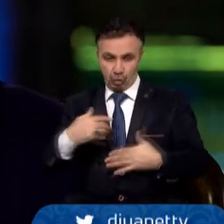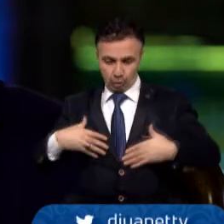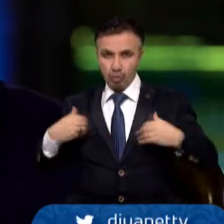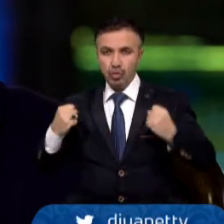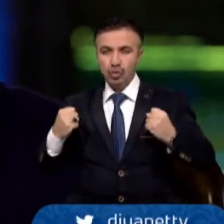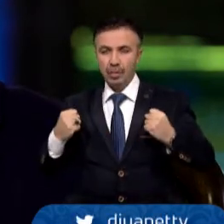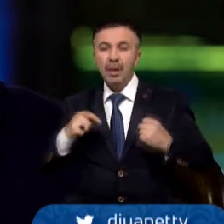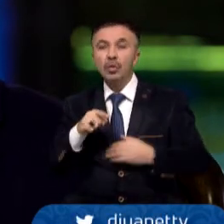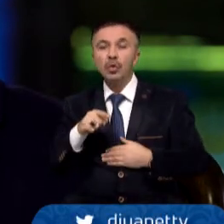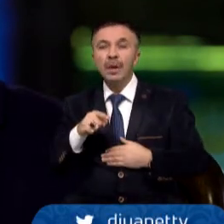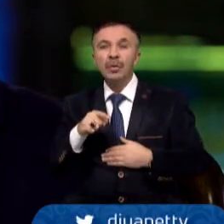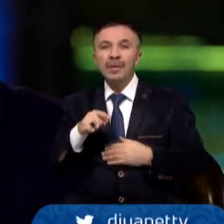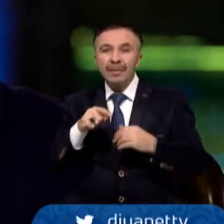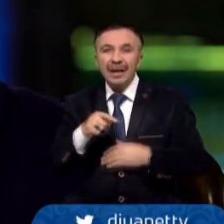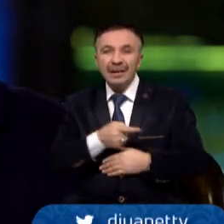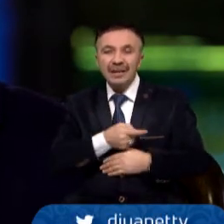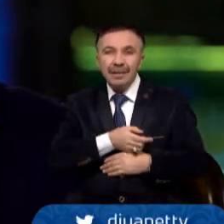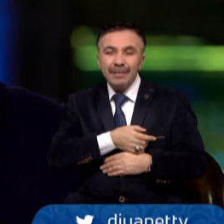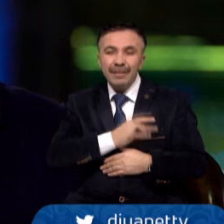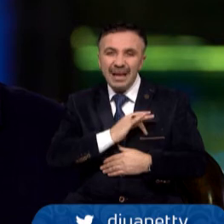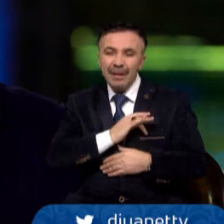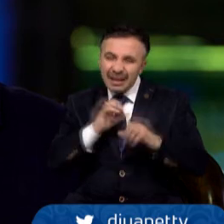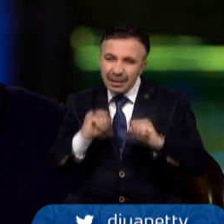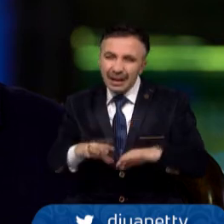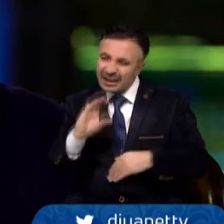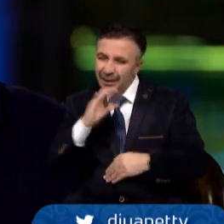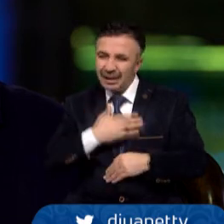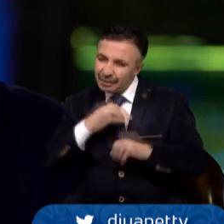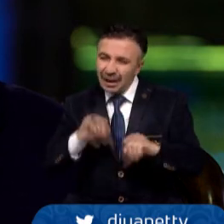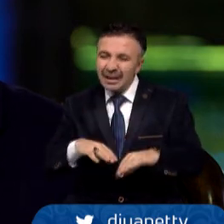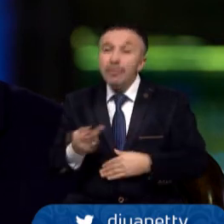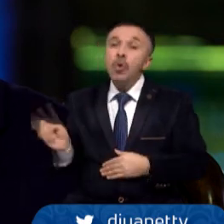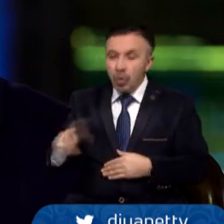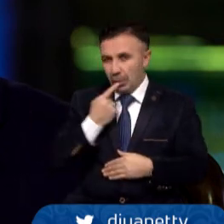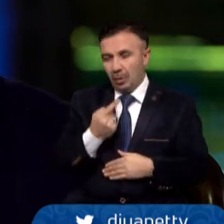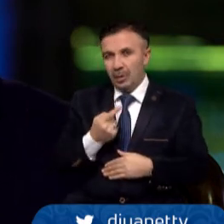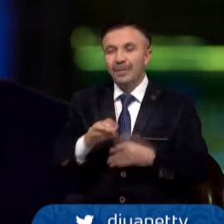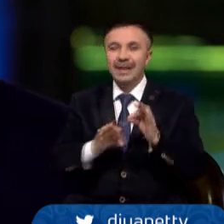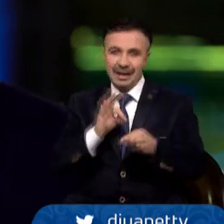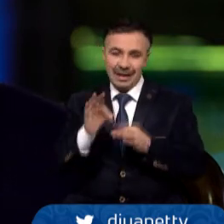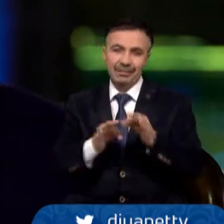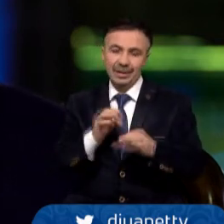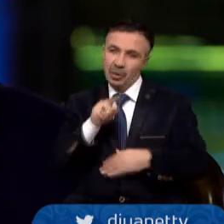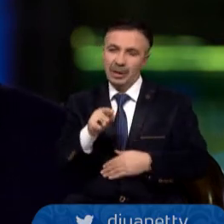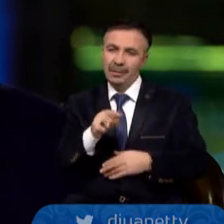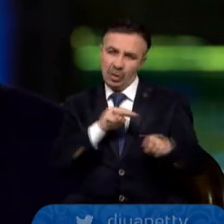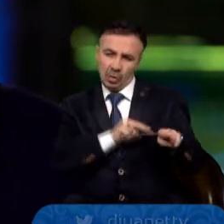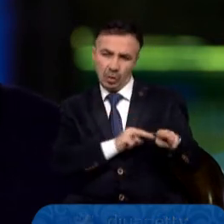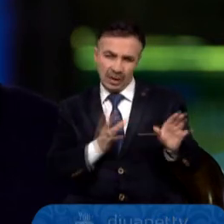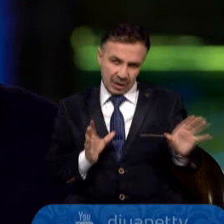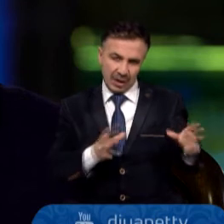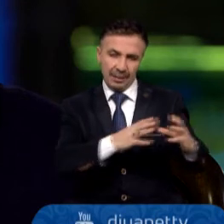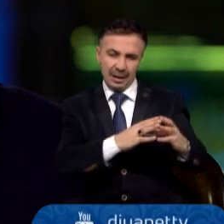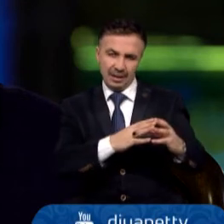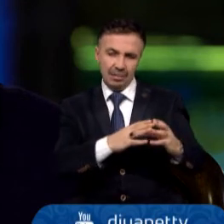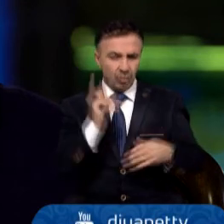he vücut Ben bunu bırakırsan ölürüm diyor dönmedi Amcası o da